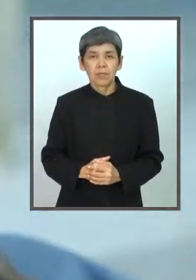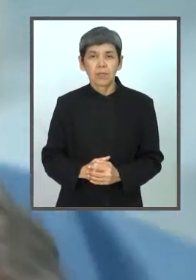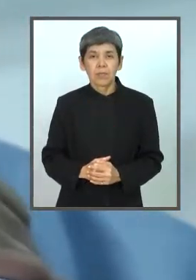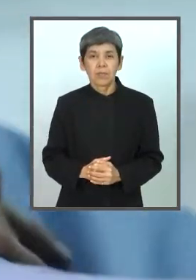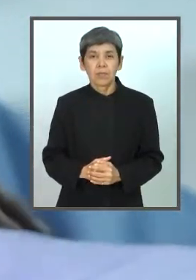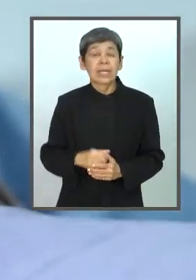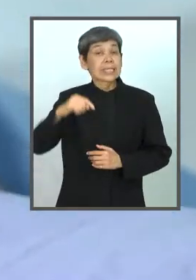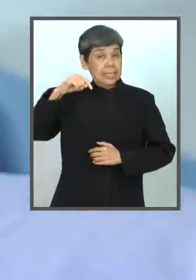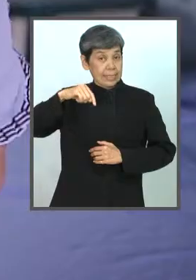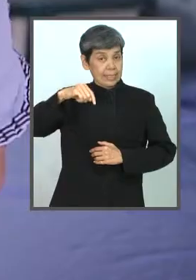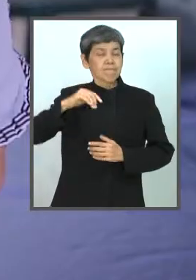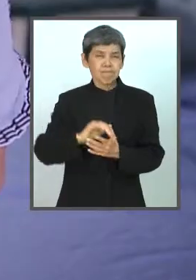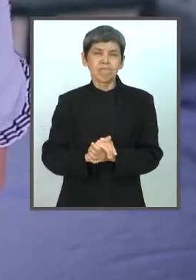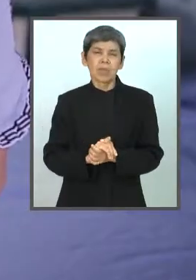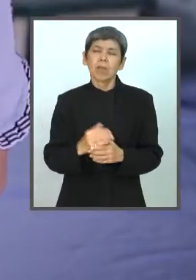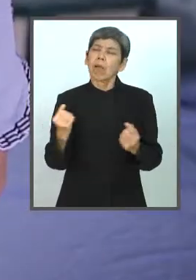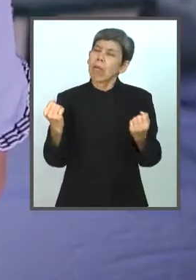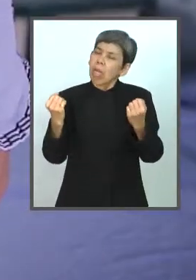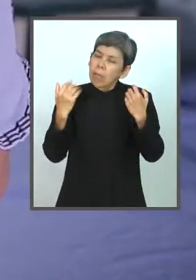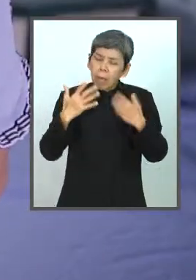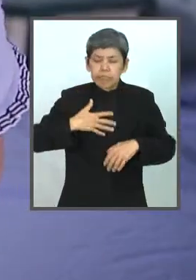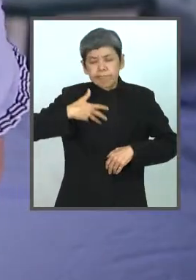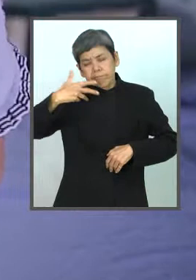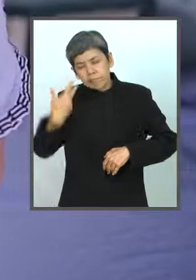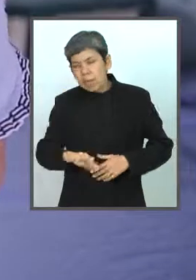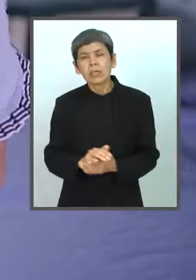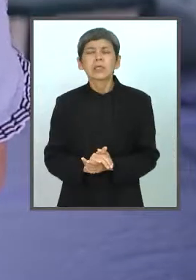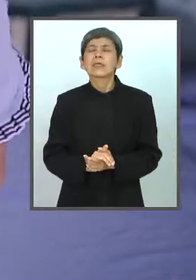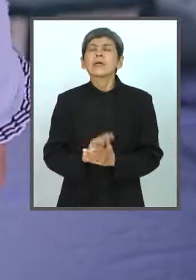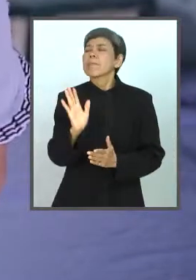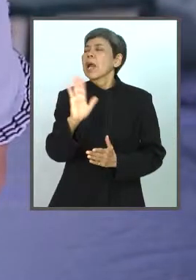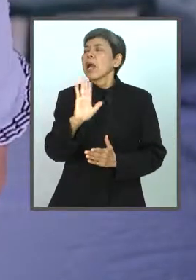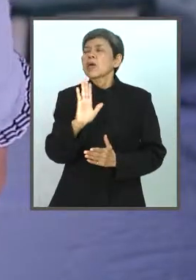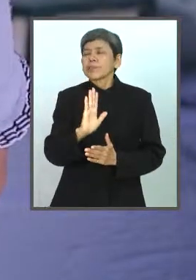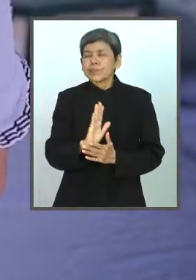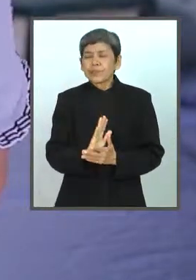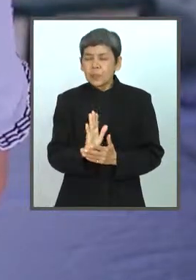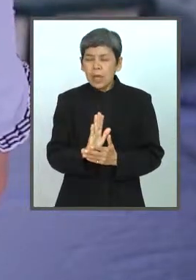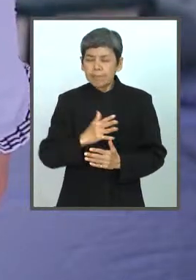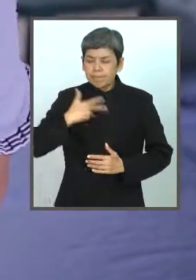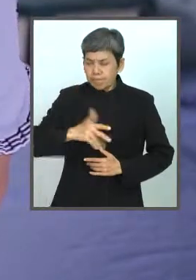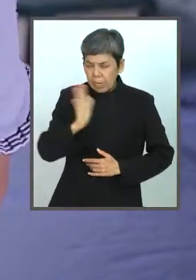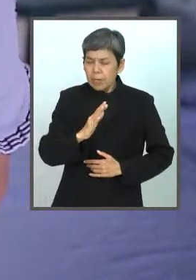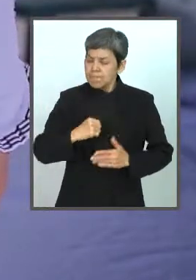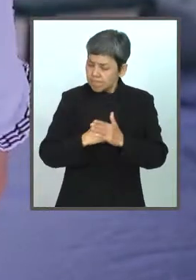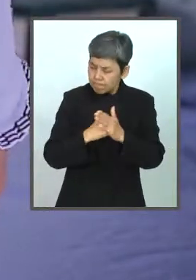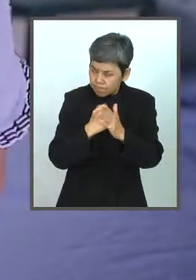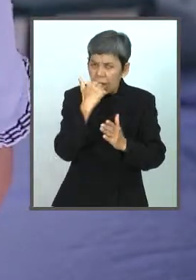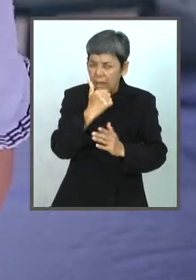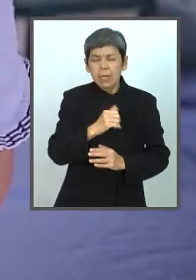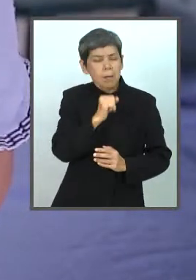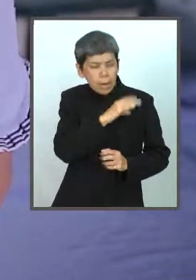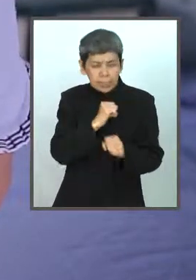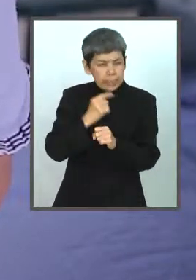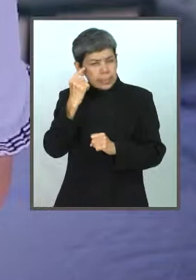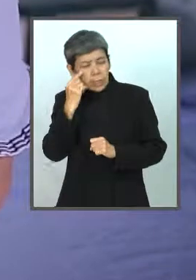คนที่หมดกำลังใจท้อถอยก็ไม่ต้องไปท้อถอยถ้าคือหนทางออกมันมีเยอะแยะถ้าเราไม่ขี้เกียจเร